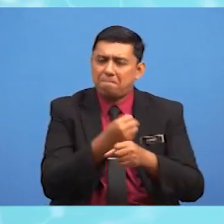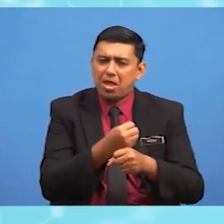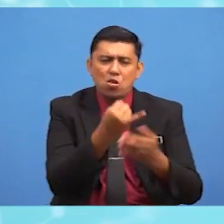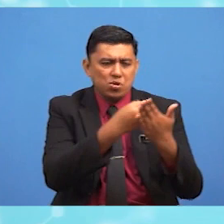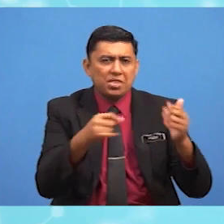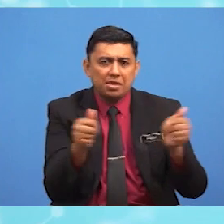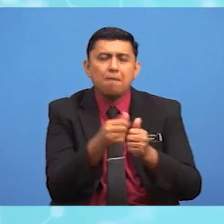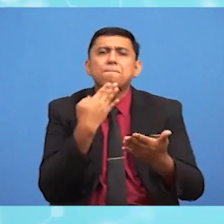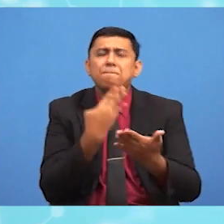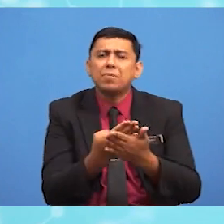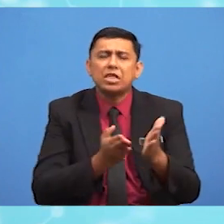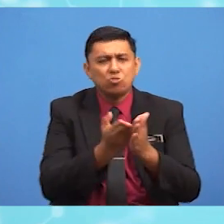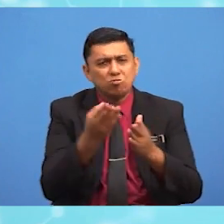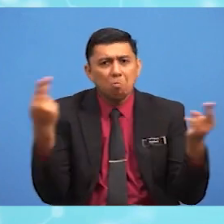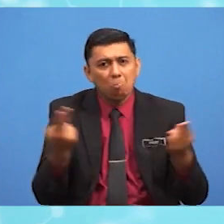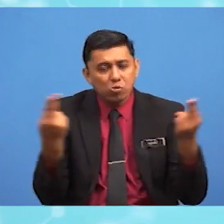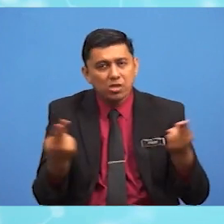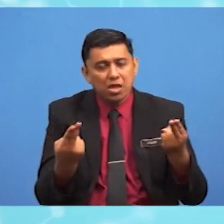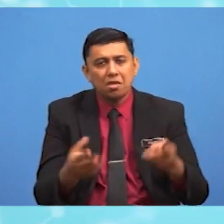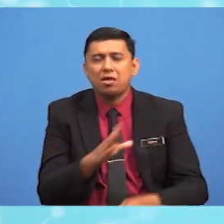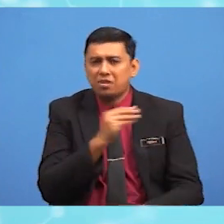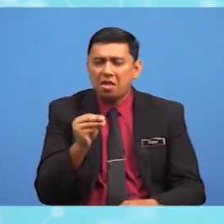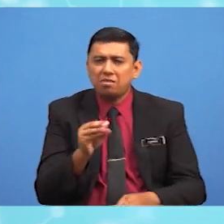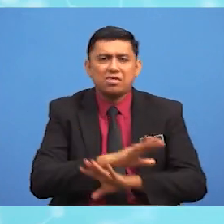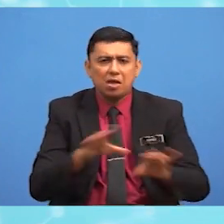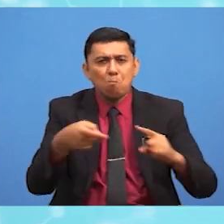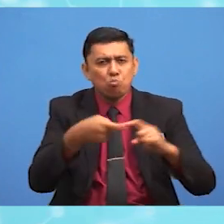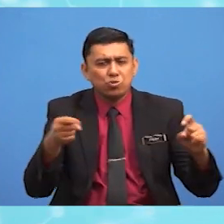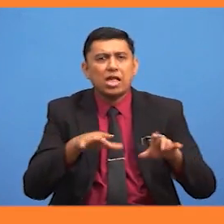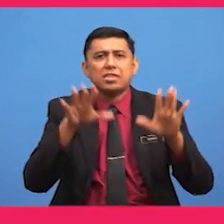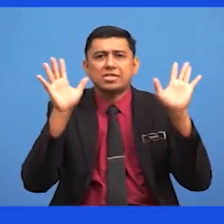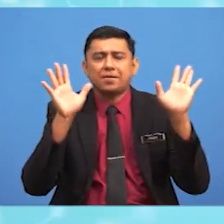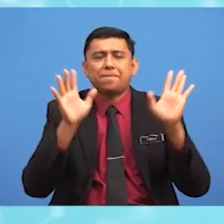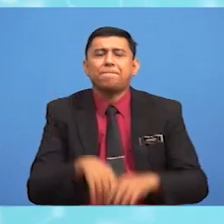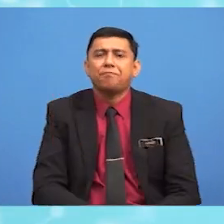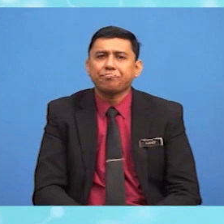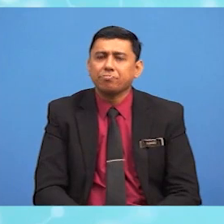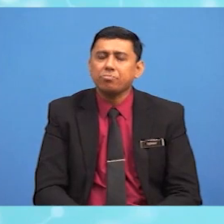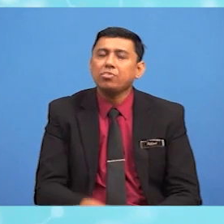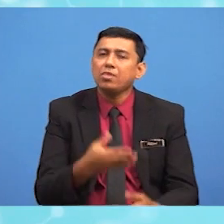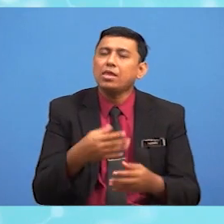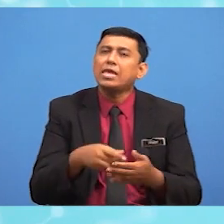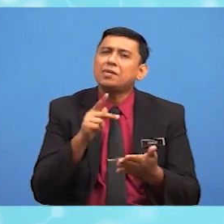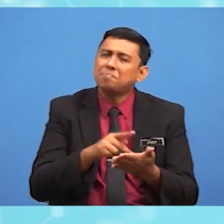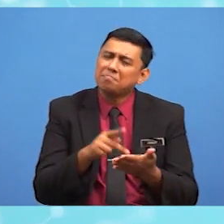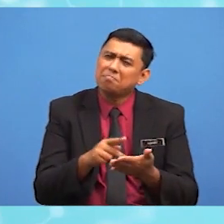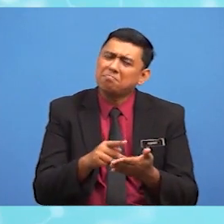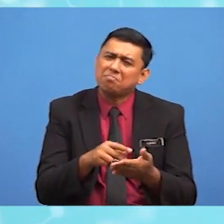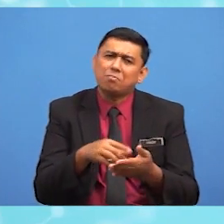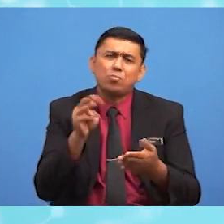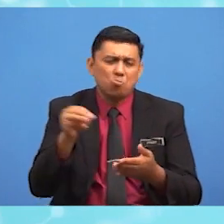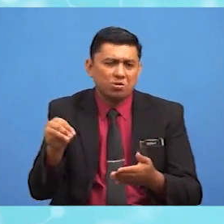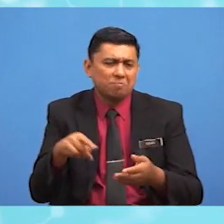melukis dengan baik, teruskan berusaha dan jangan berputus asa. Murid-murid, kita hampir tiba